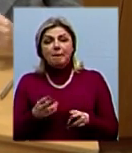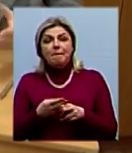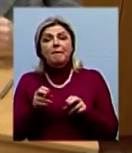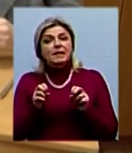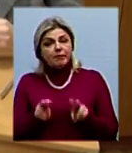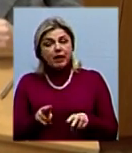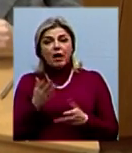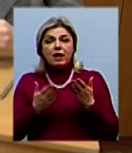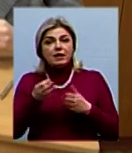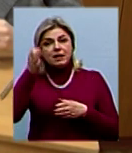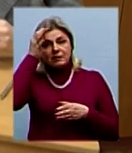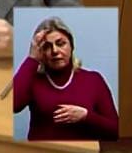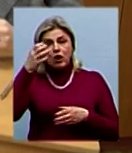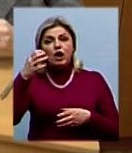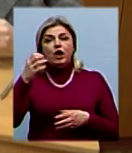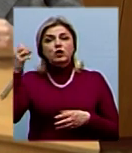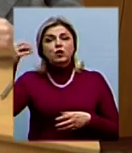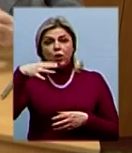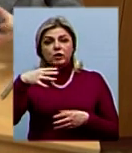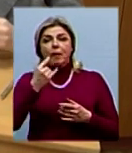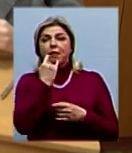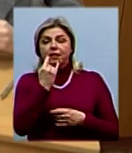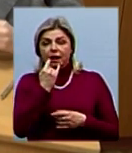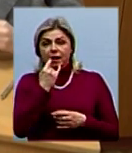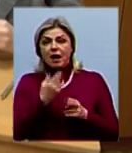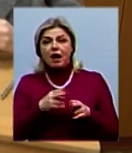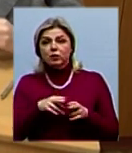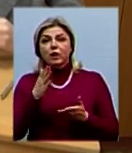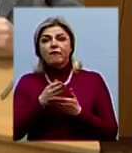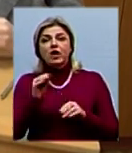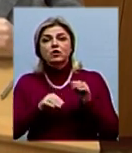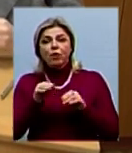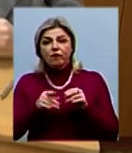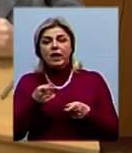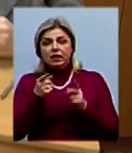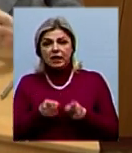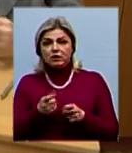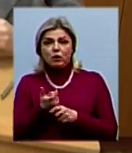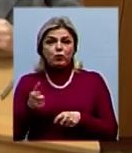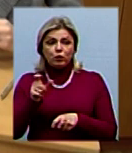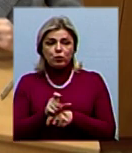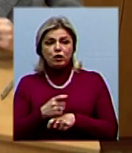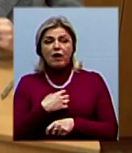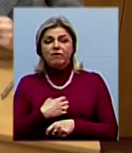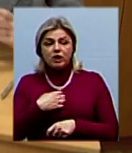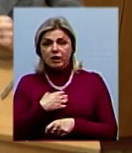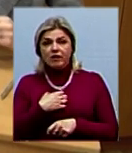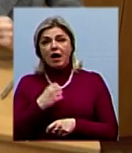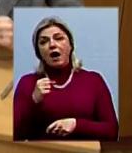якщо згадати сонячні батареї, які у своєму складі мають дійсно дуже важливий,